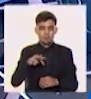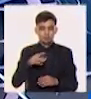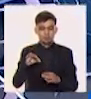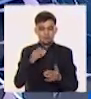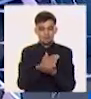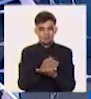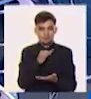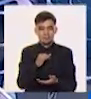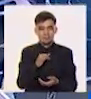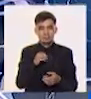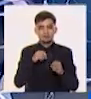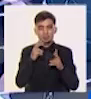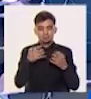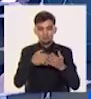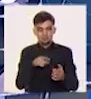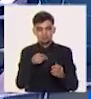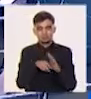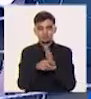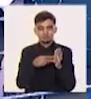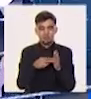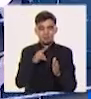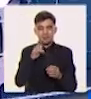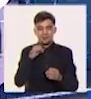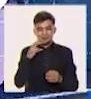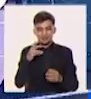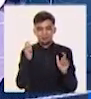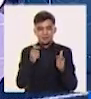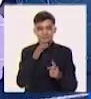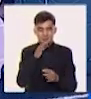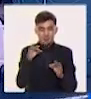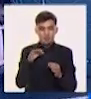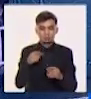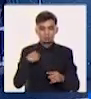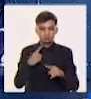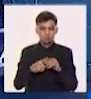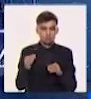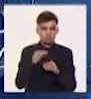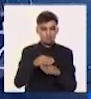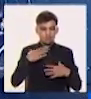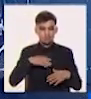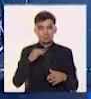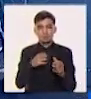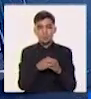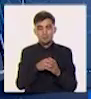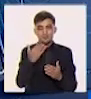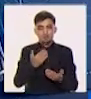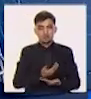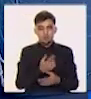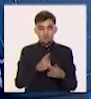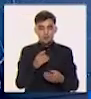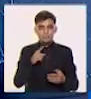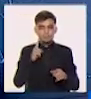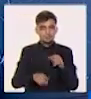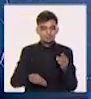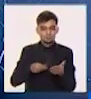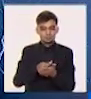кеткен. Монополистер бұл сомаға карантин кезіндегі жиналған берешекті әлі қоспағандарын айтады. Енді компания тұрғындар қарызын тез арада